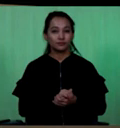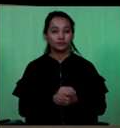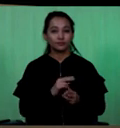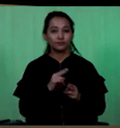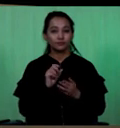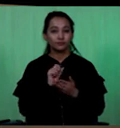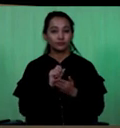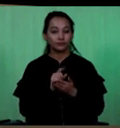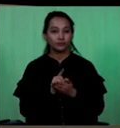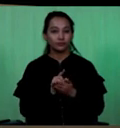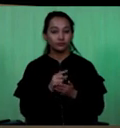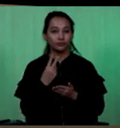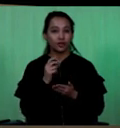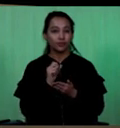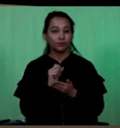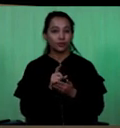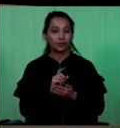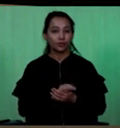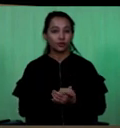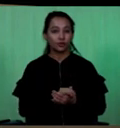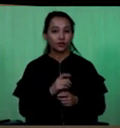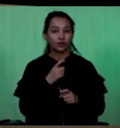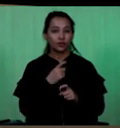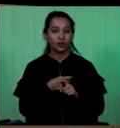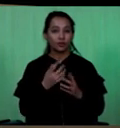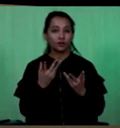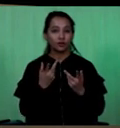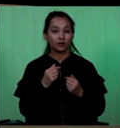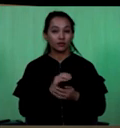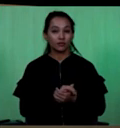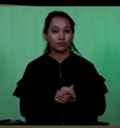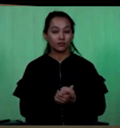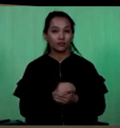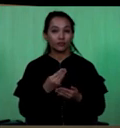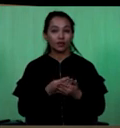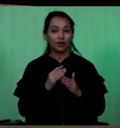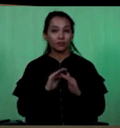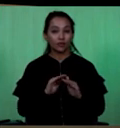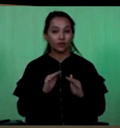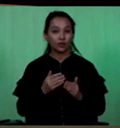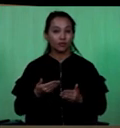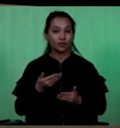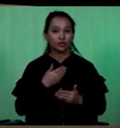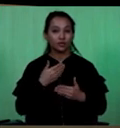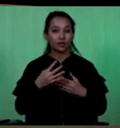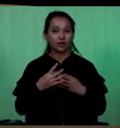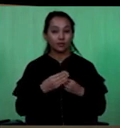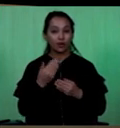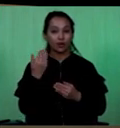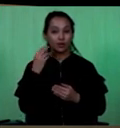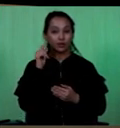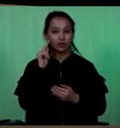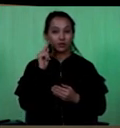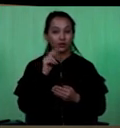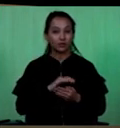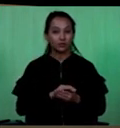Navbatdagi topshirig'imiz ikkinchi misol. Tenglamalarni yeching. Aziz o'quvchilar, biz sizlar bilan avvalgi